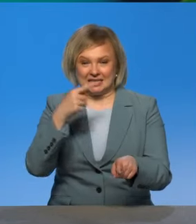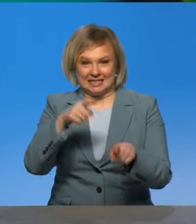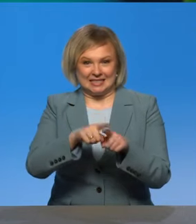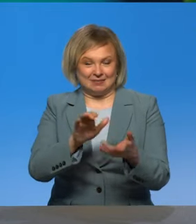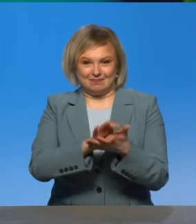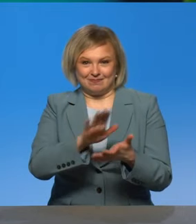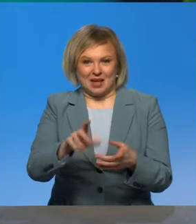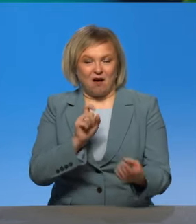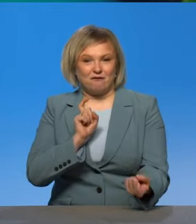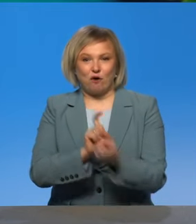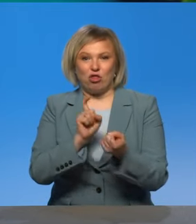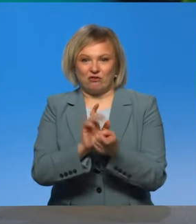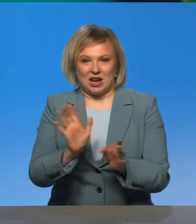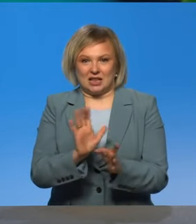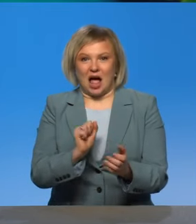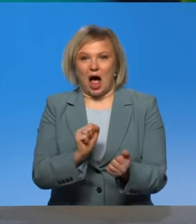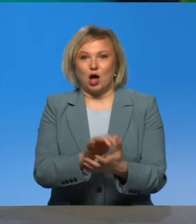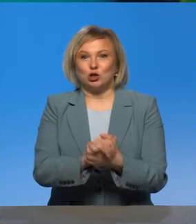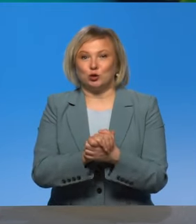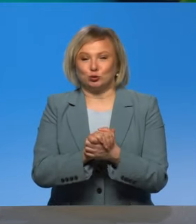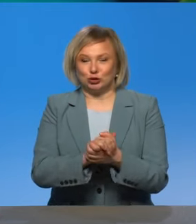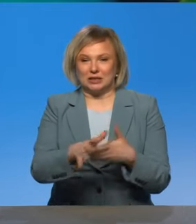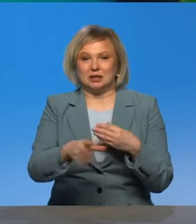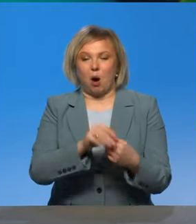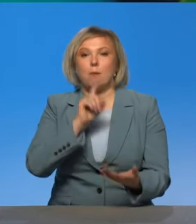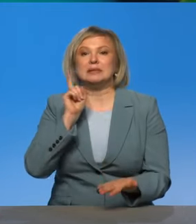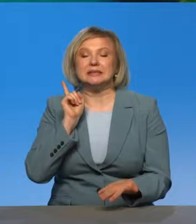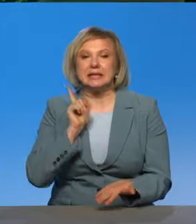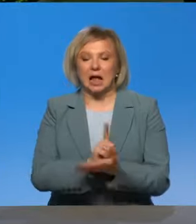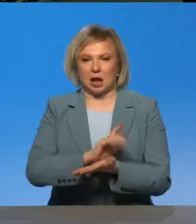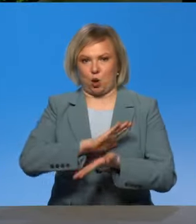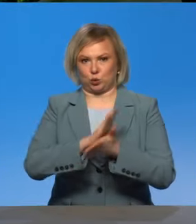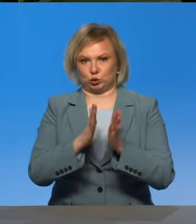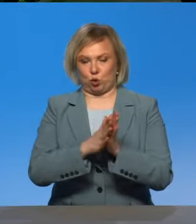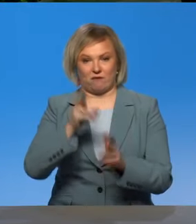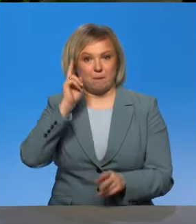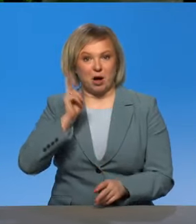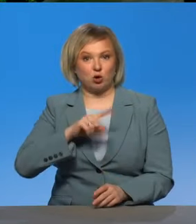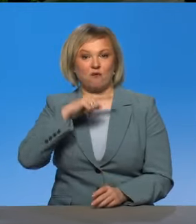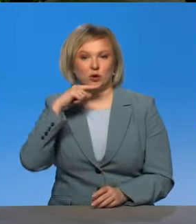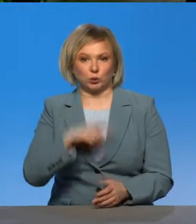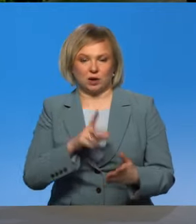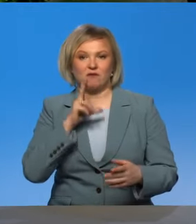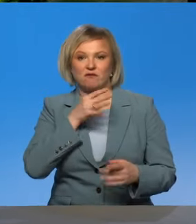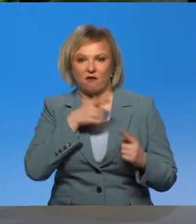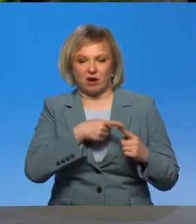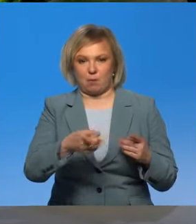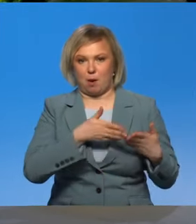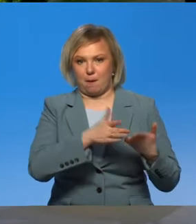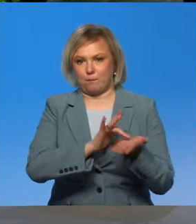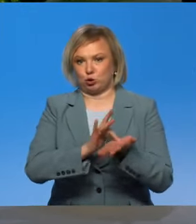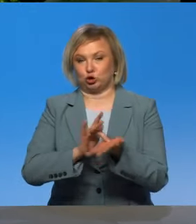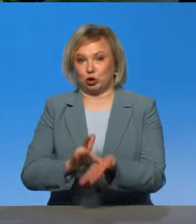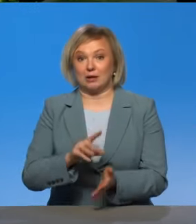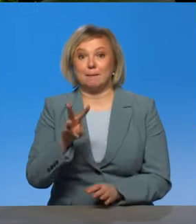входить, это было обязательное условие русских моряков во время путешествия. Вот такое было условие. Из Кировской области нам сейчас пишут. Миклух Маклай, путешествуя,